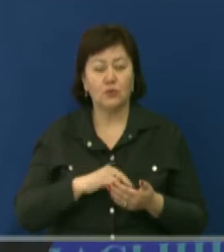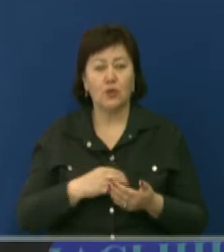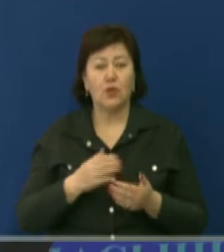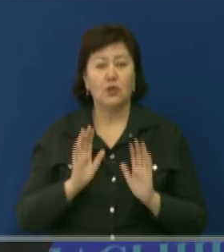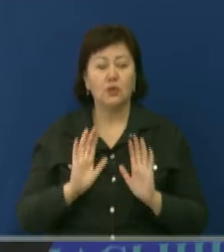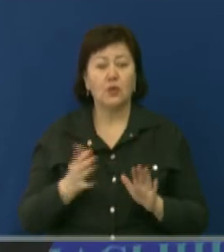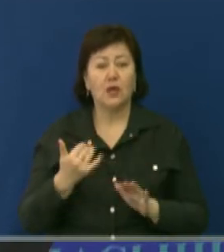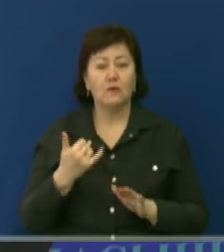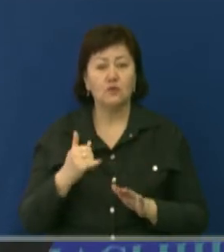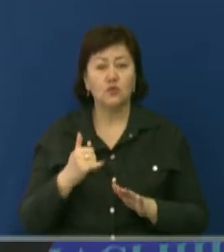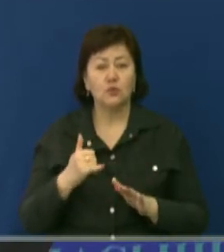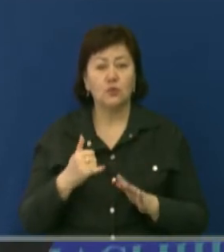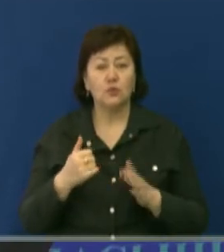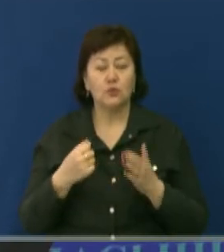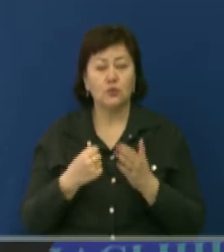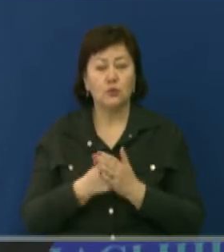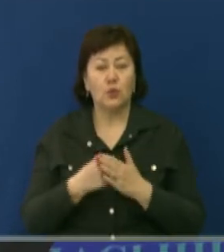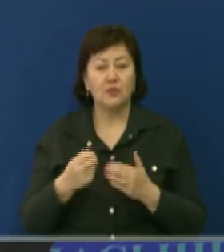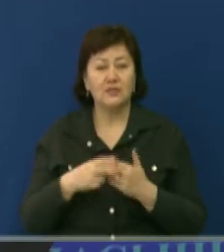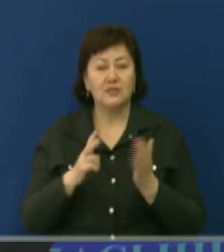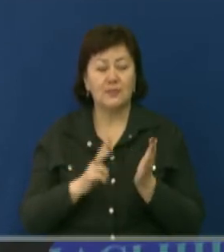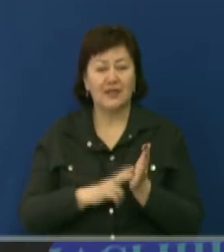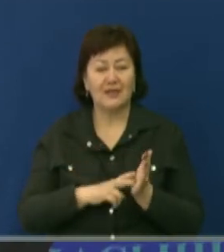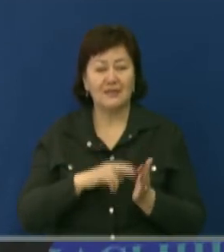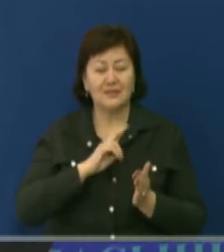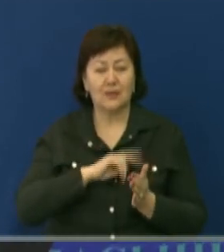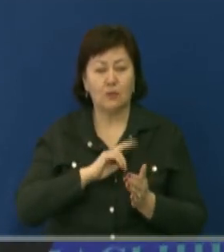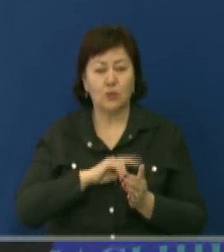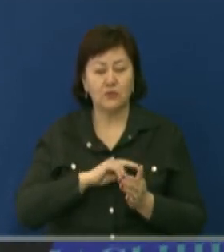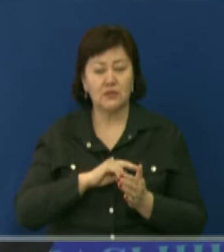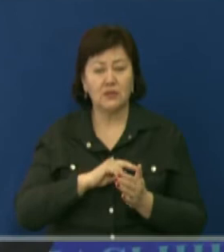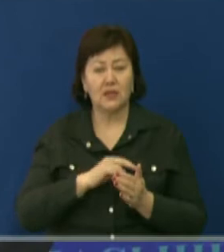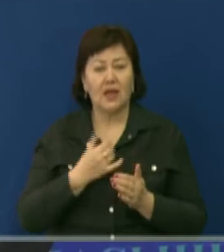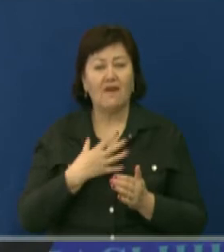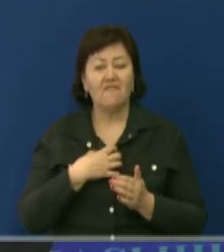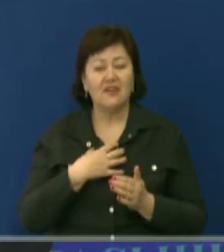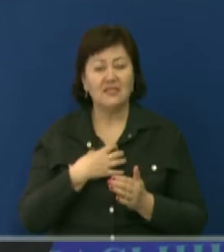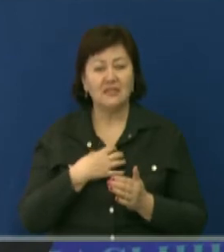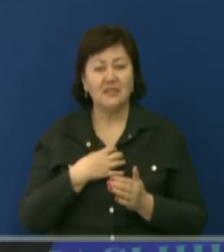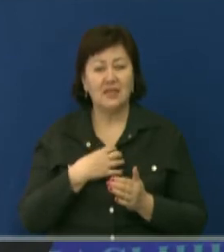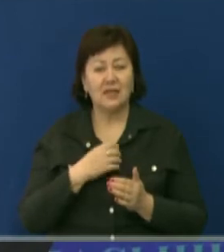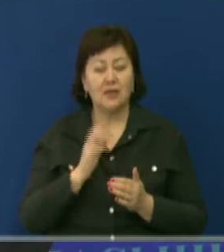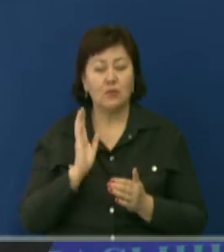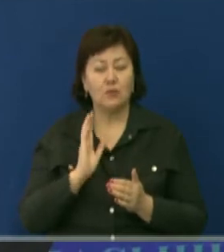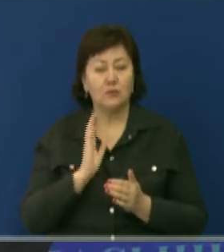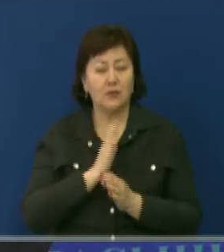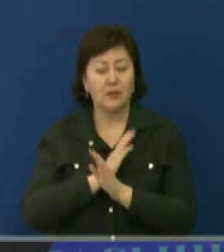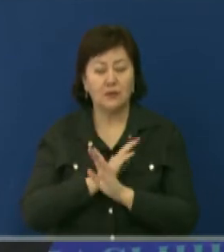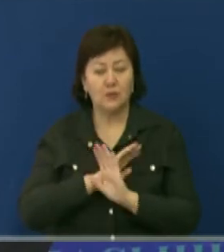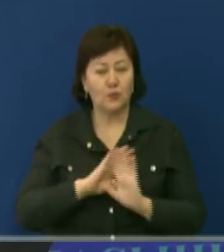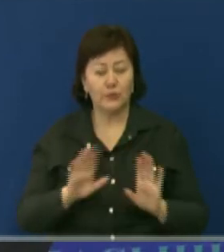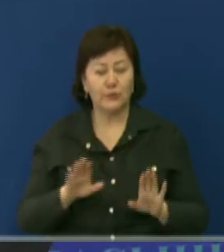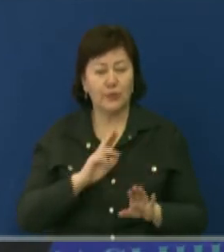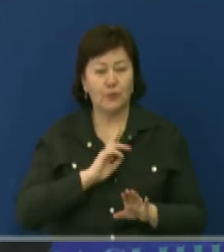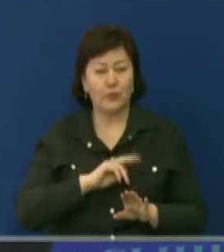күні кешкі сағат 17-ге дейін жұмыс істейтін болады да, жексенбі күні жабылатын болады.